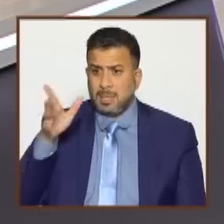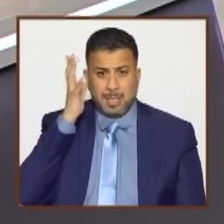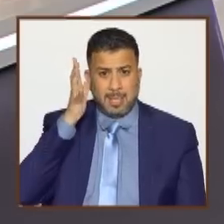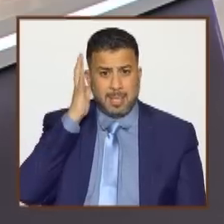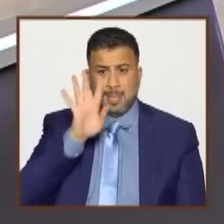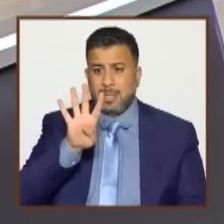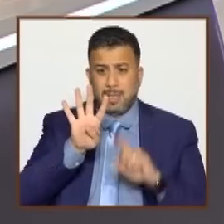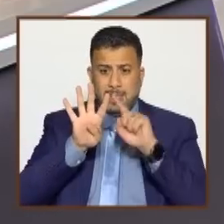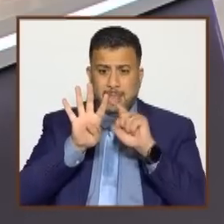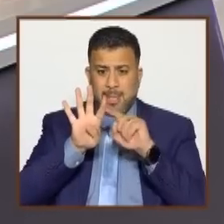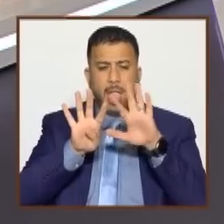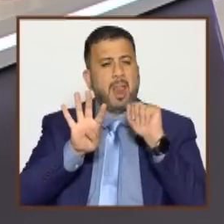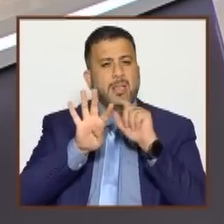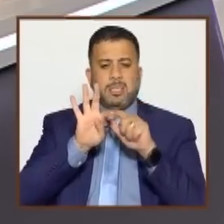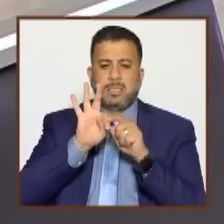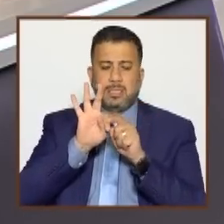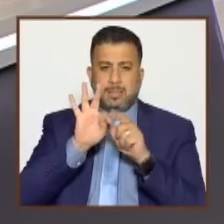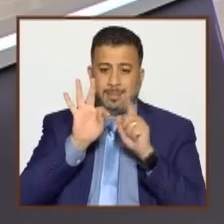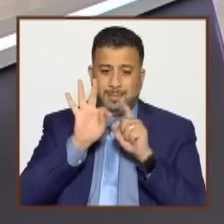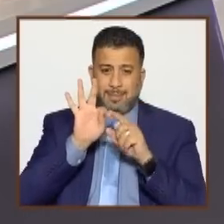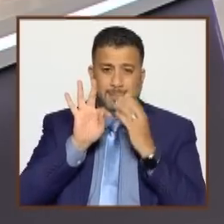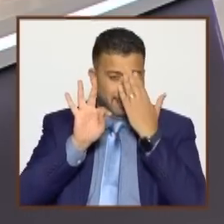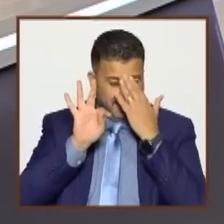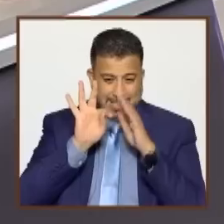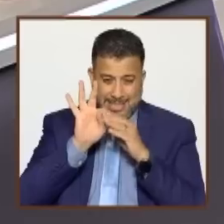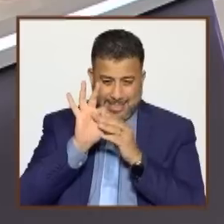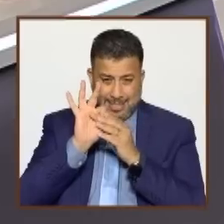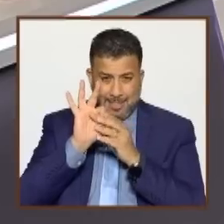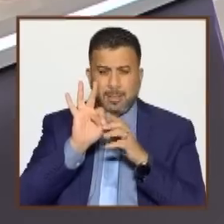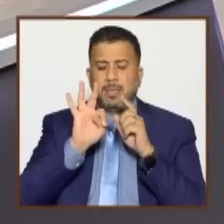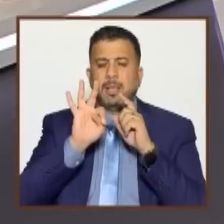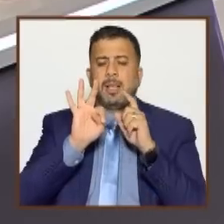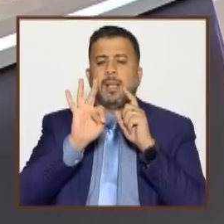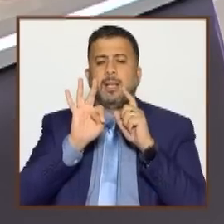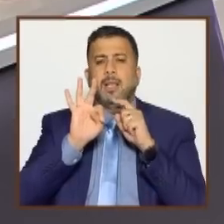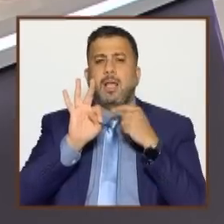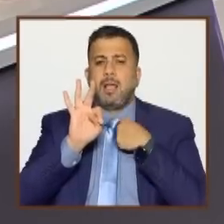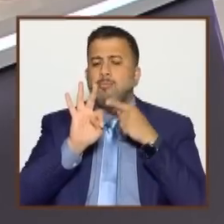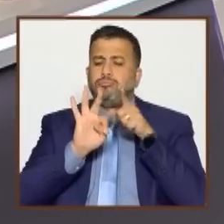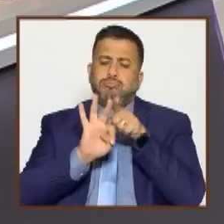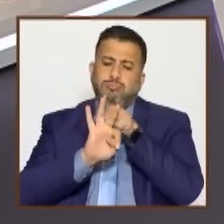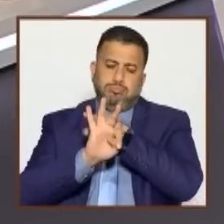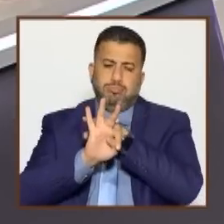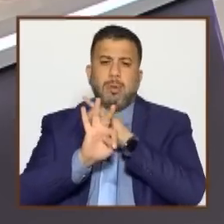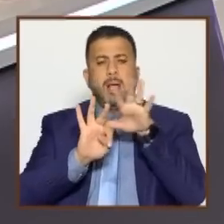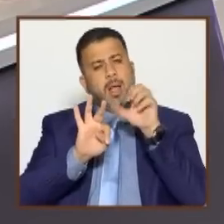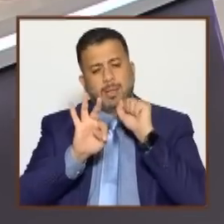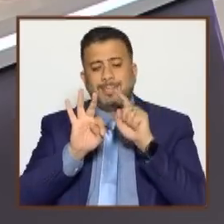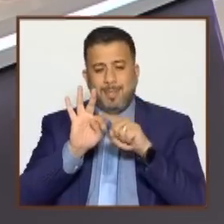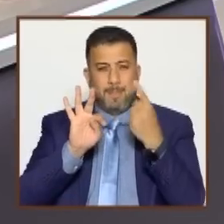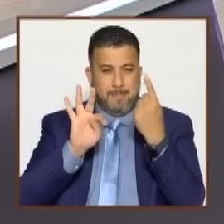الركعة الأولى، يقول أدركتهم في السجود، يقول لما قمت أقضي، يقول الآن بالنسبة للتحيات اللي